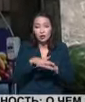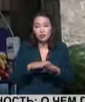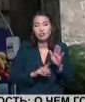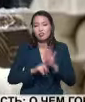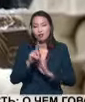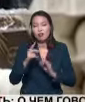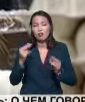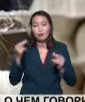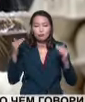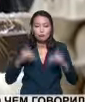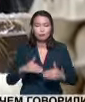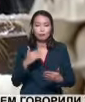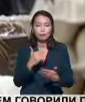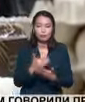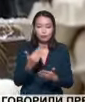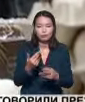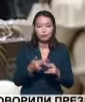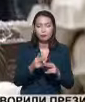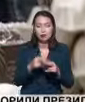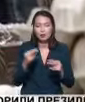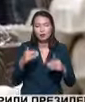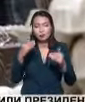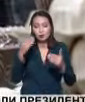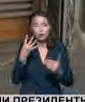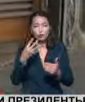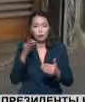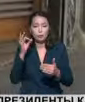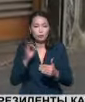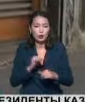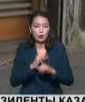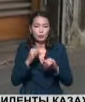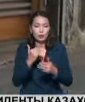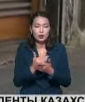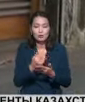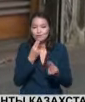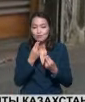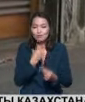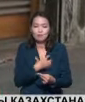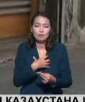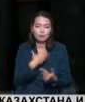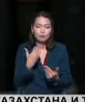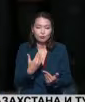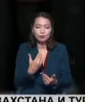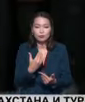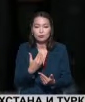которая уже превысила 40-процентную отметку. Для многих семей товары первой необходимости стали недоступны.